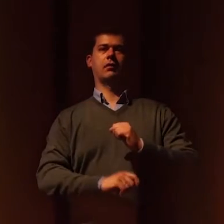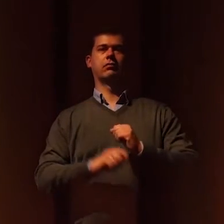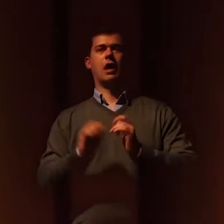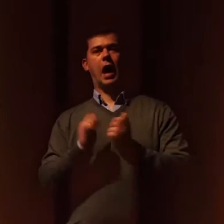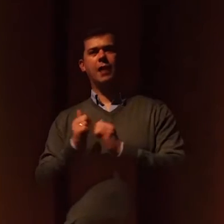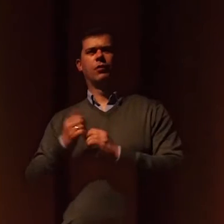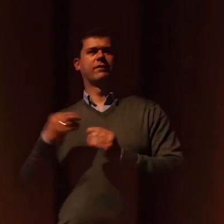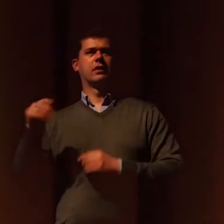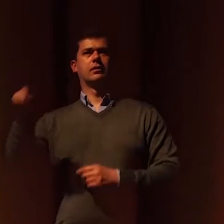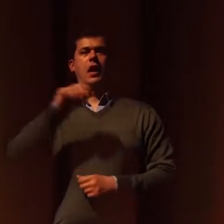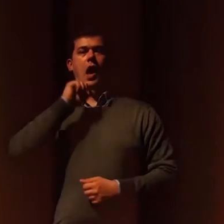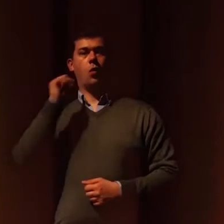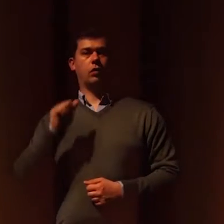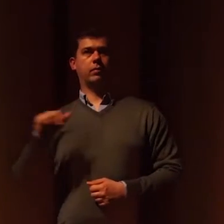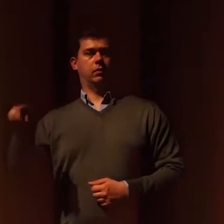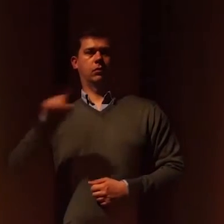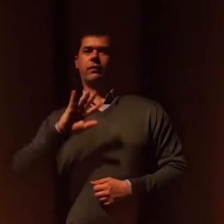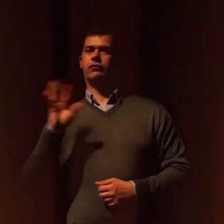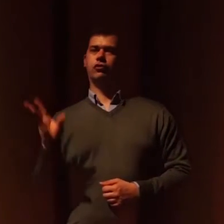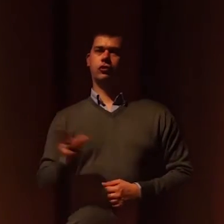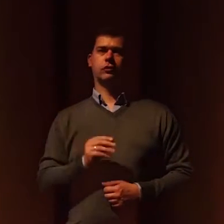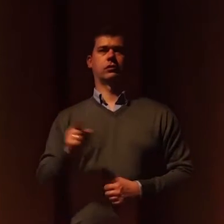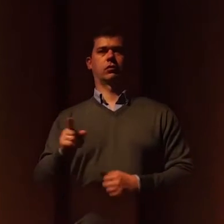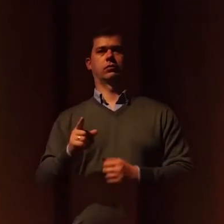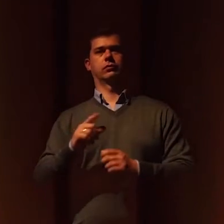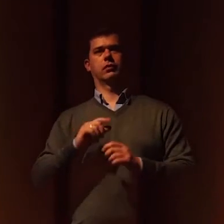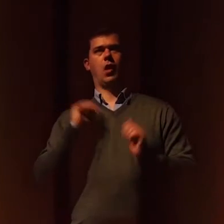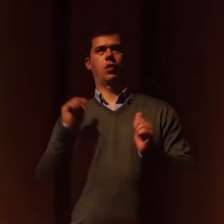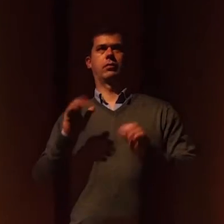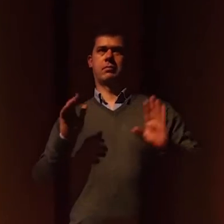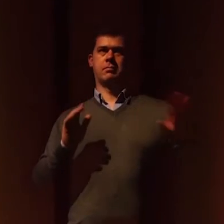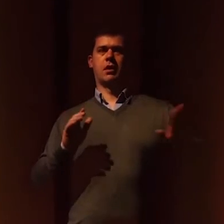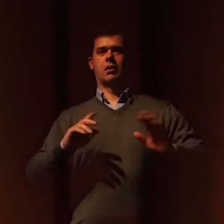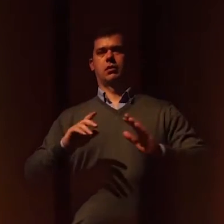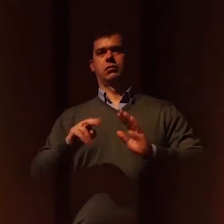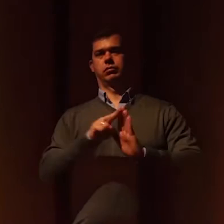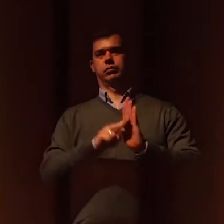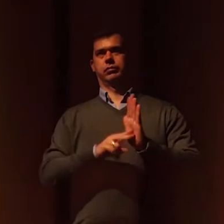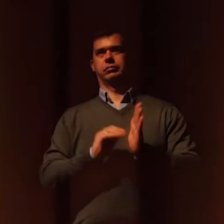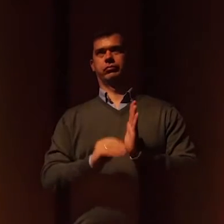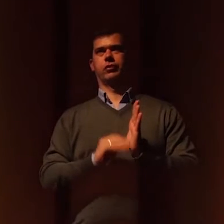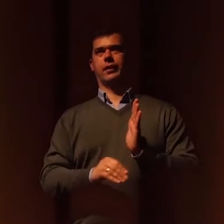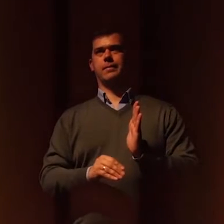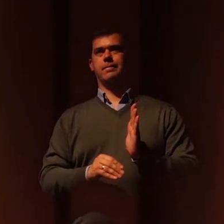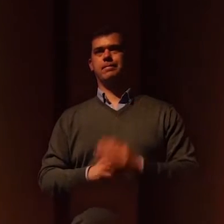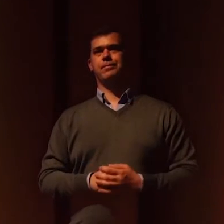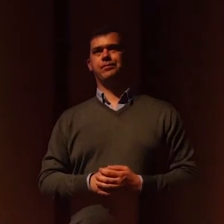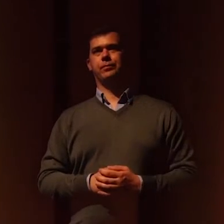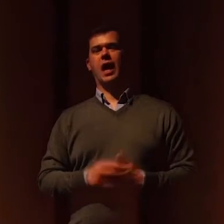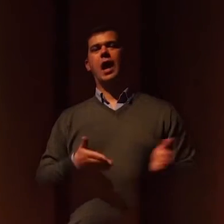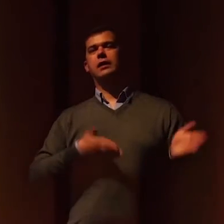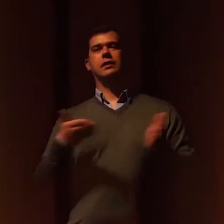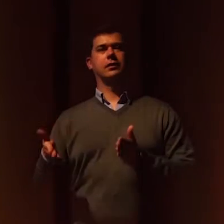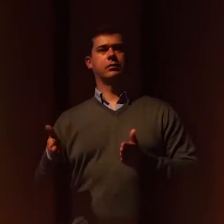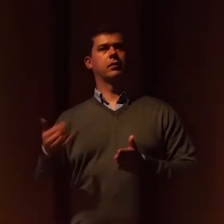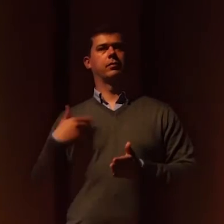PR krajów Europy no i wtedy wszystkie podstawy dyskryminacji w sposób oczywisty tam powinny być później kiedy się